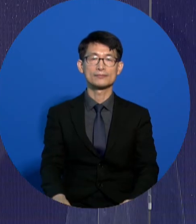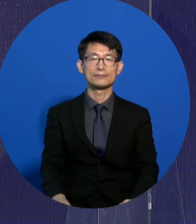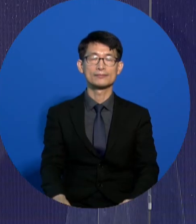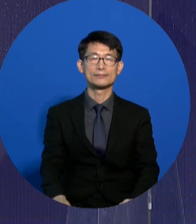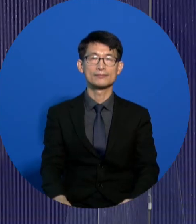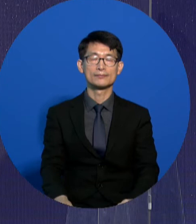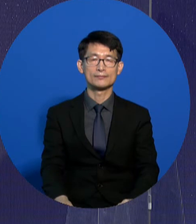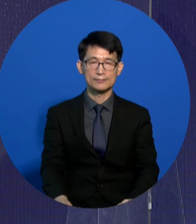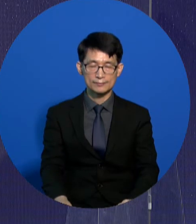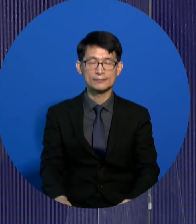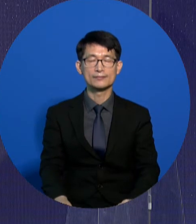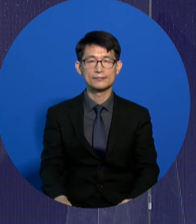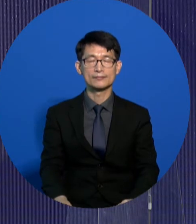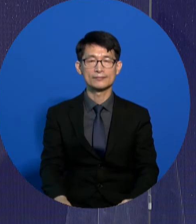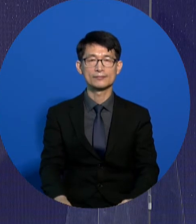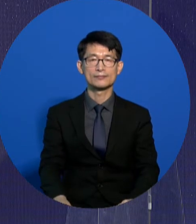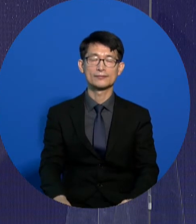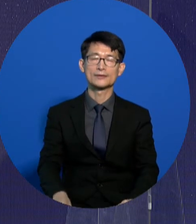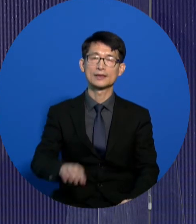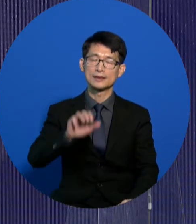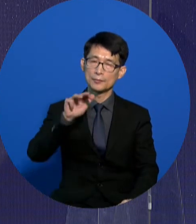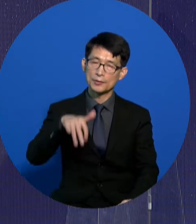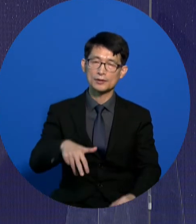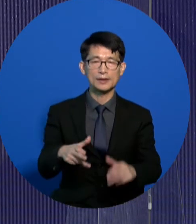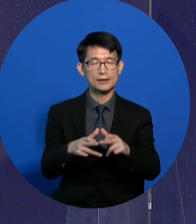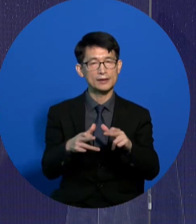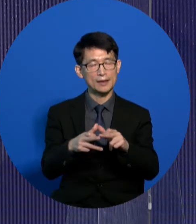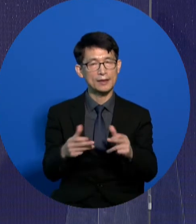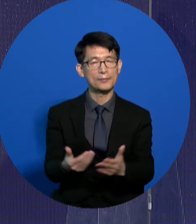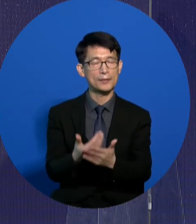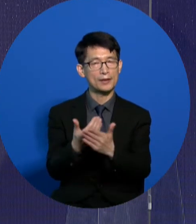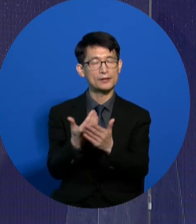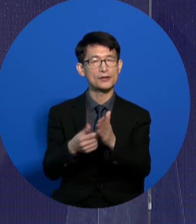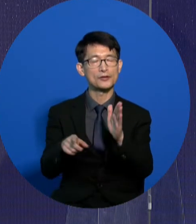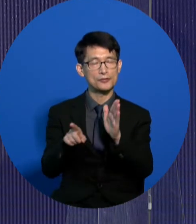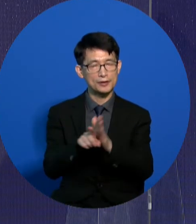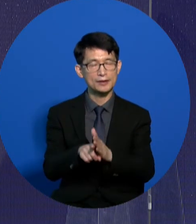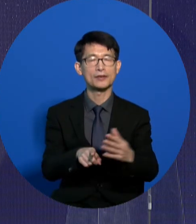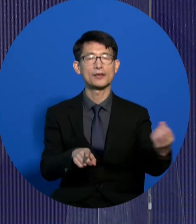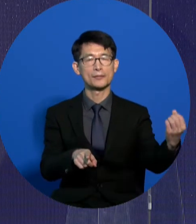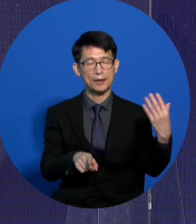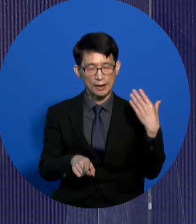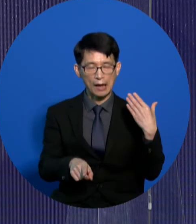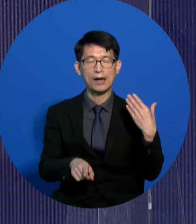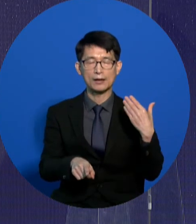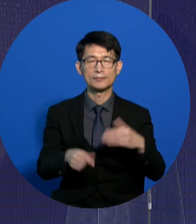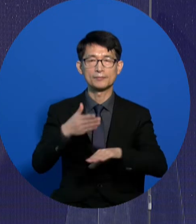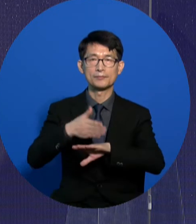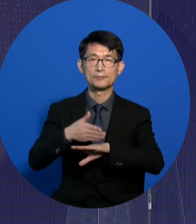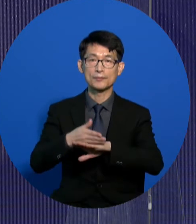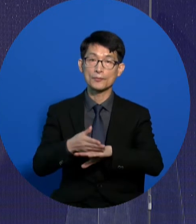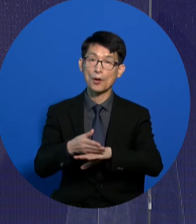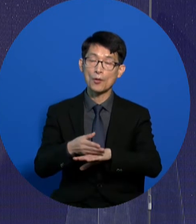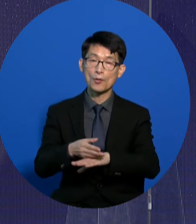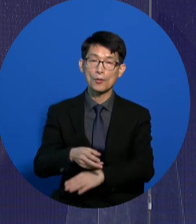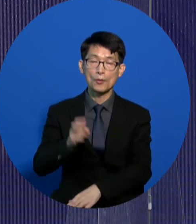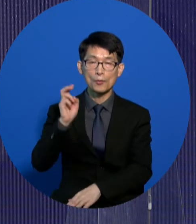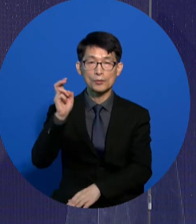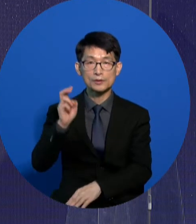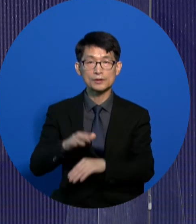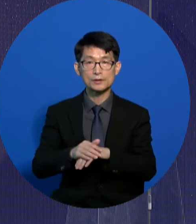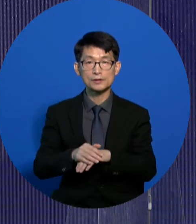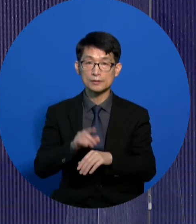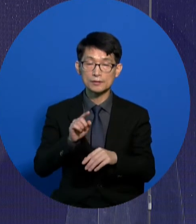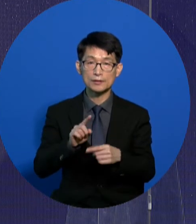네, 자연스럽게 평창 장애 포럼 발전 방안으로 이야기가 넘어갔는데요. 혹시 두 분 패널 중께서 여기에